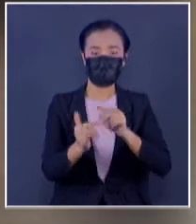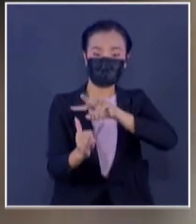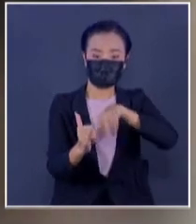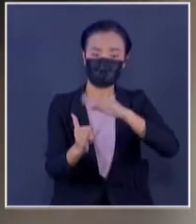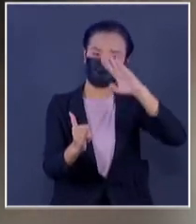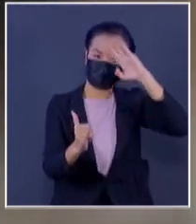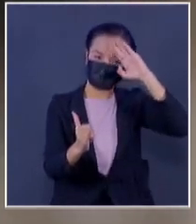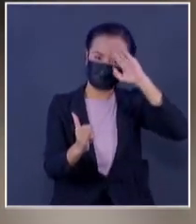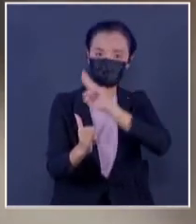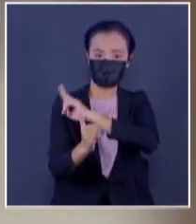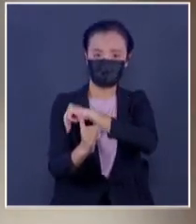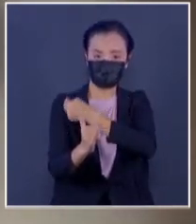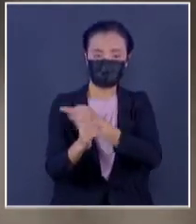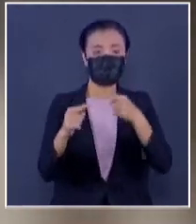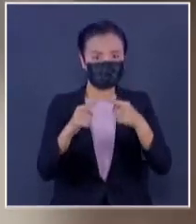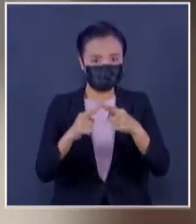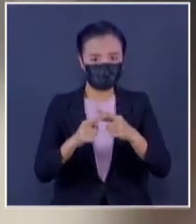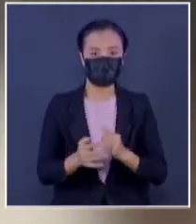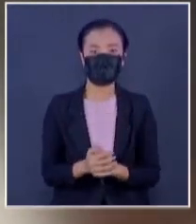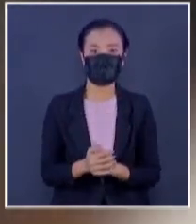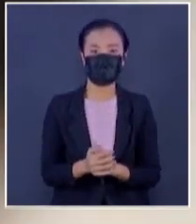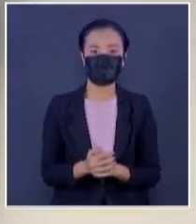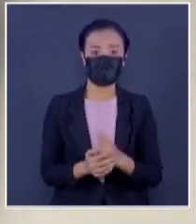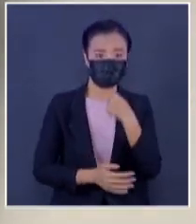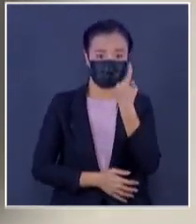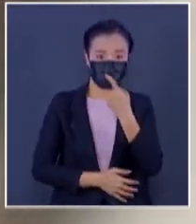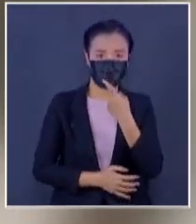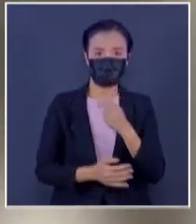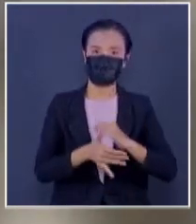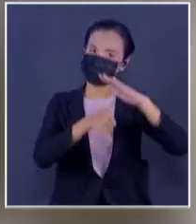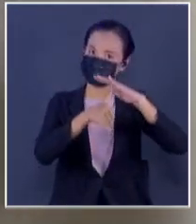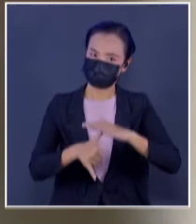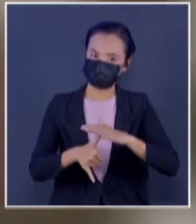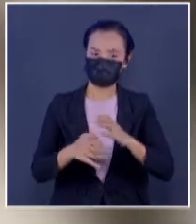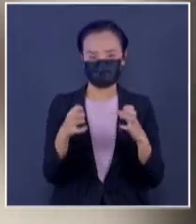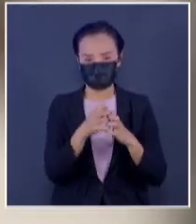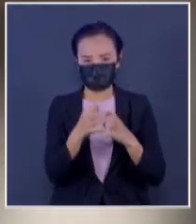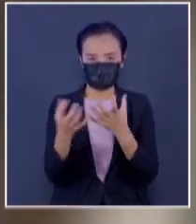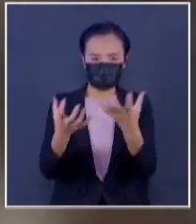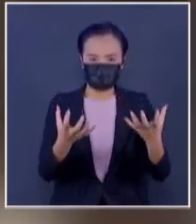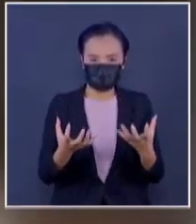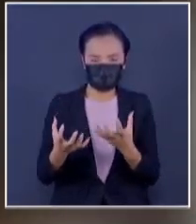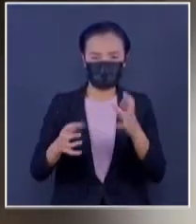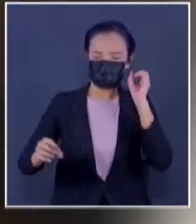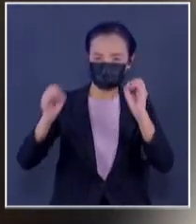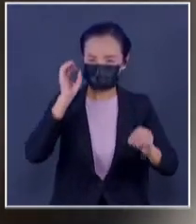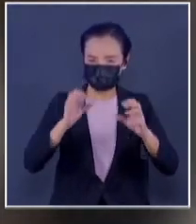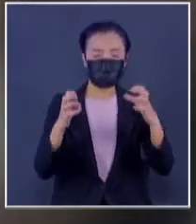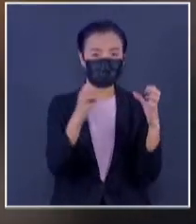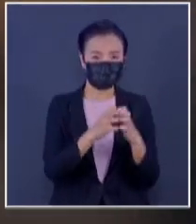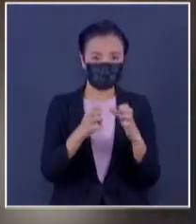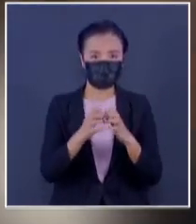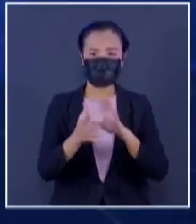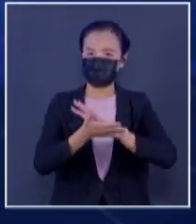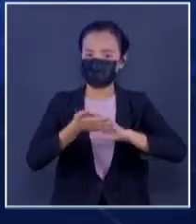รักษาพยาบาลผู้ป่วยและผู้บาดเจ็บไม่ควรที่ผู้ใดจะล่วงละเมิดเข้าไปทำลายความสงบเรียบร้อยเหตุ